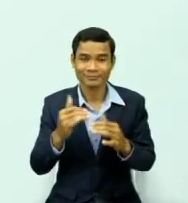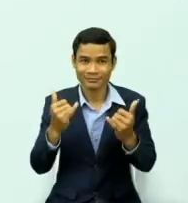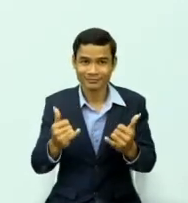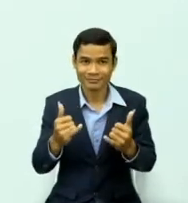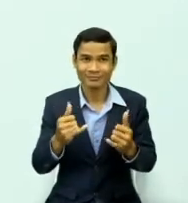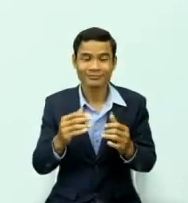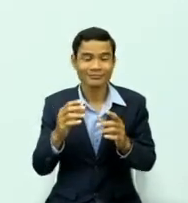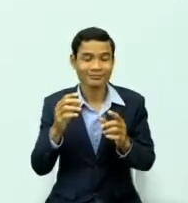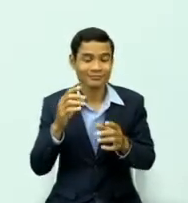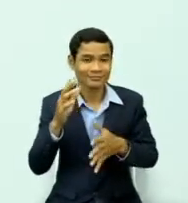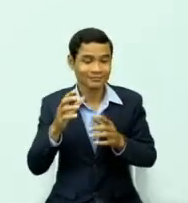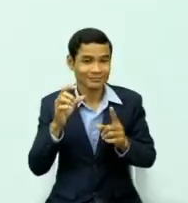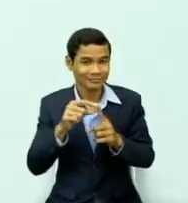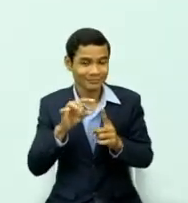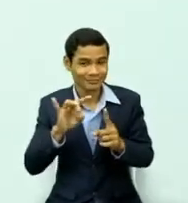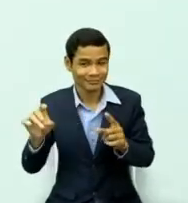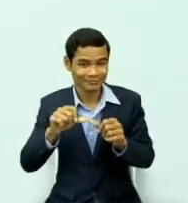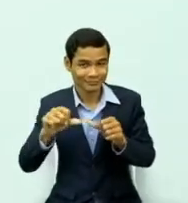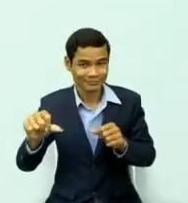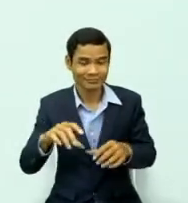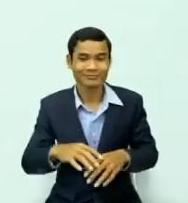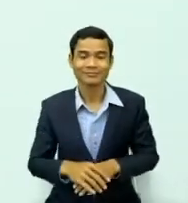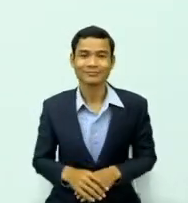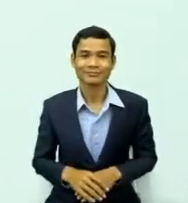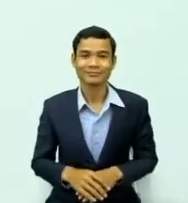lớp tiếp ăn chiếc mình tọt